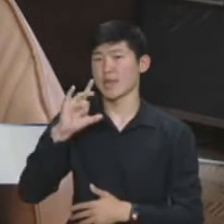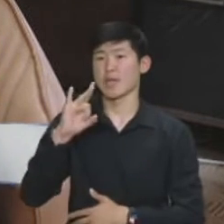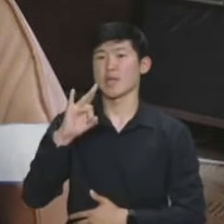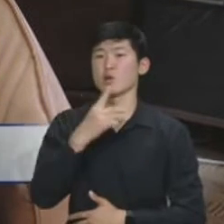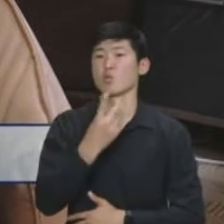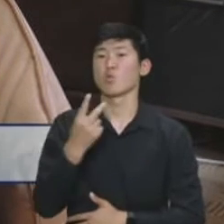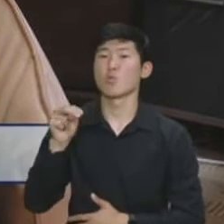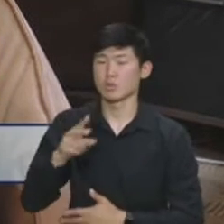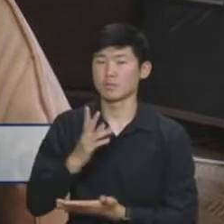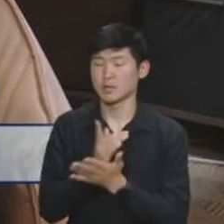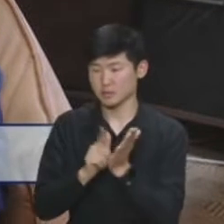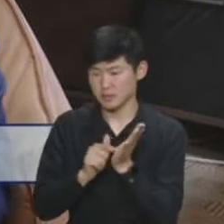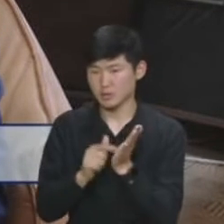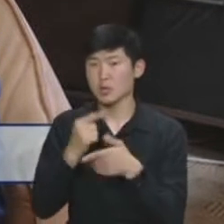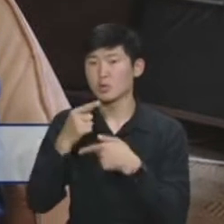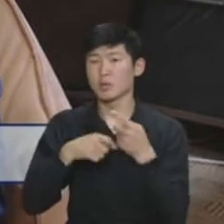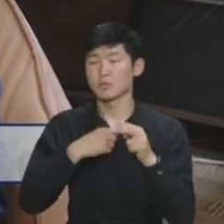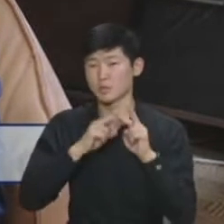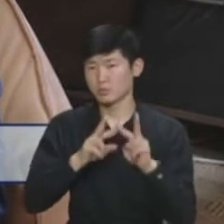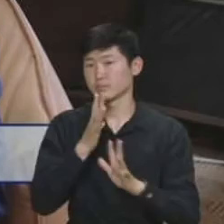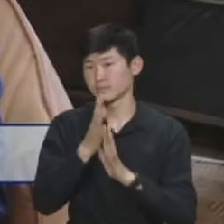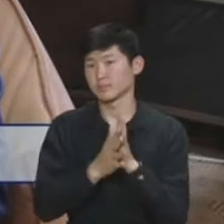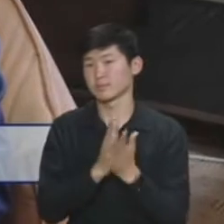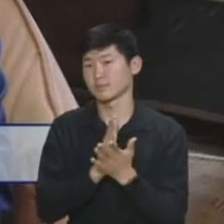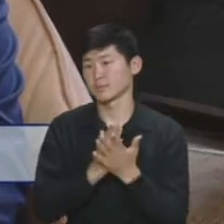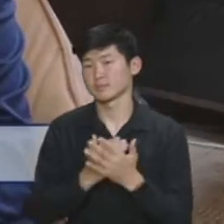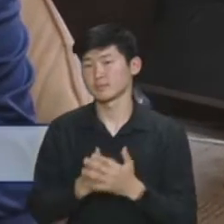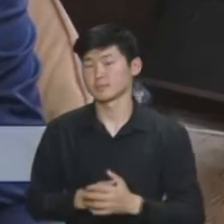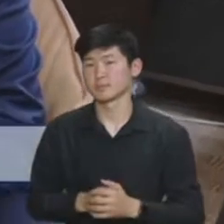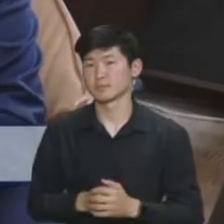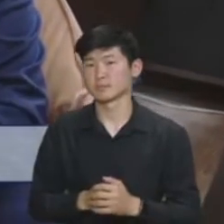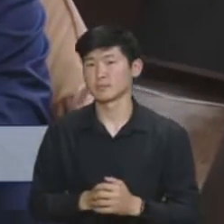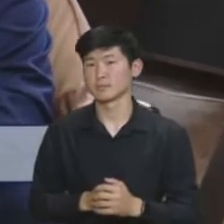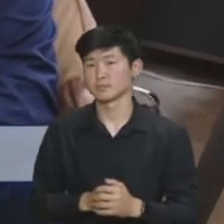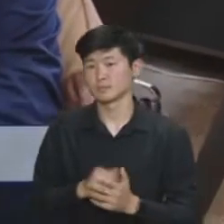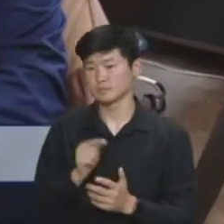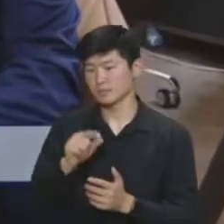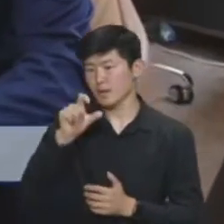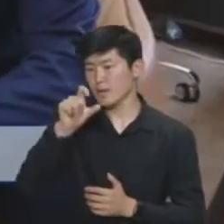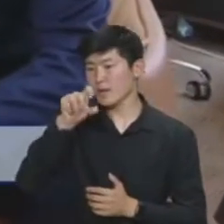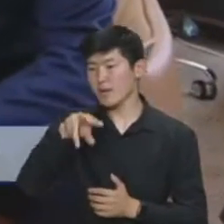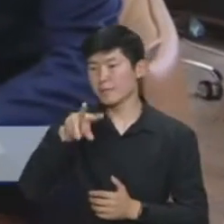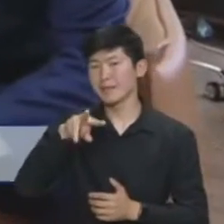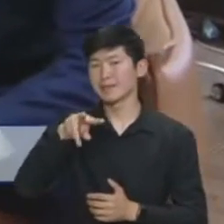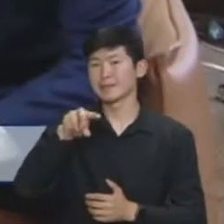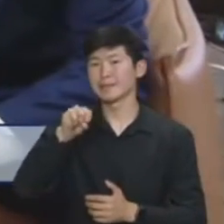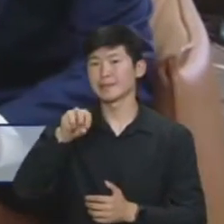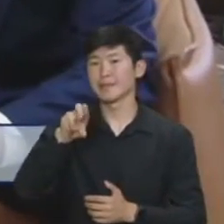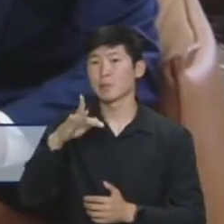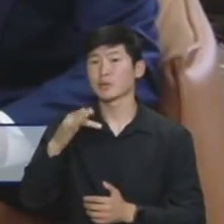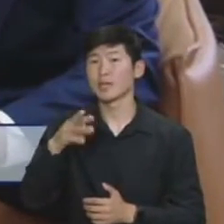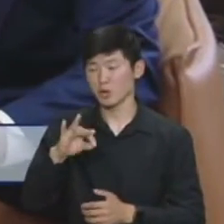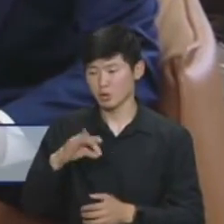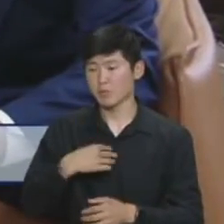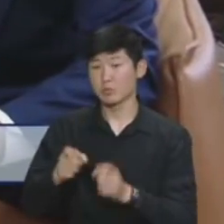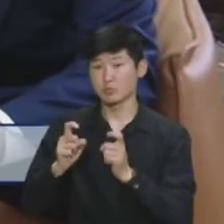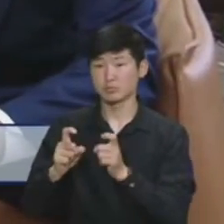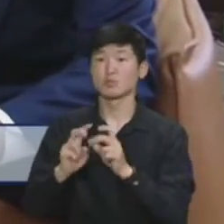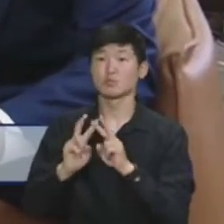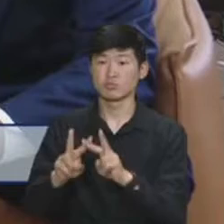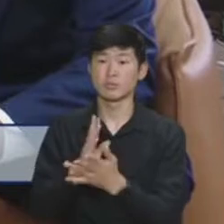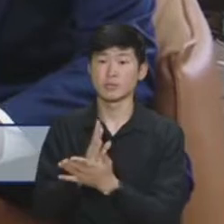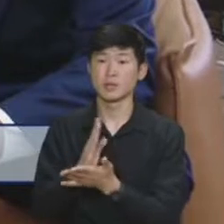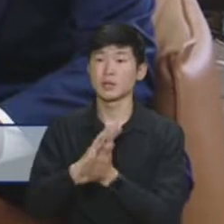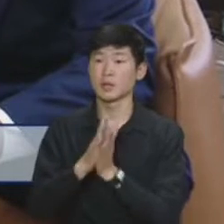Монгол хүн гэдэгт бол би бол байр суурь байнга л ихэлдэг. Тэгэхээр имийн лаборатори манад ирнэ үг нь бол байгаад байгаа шүү дээ.